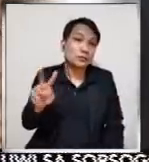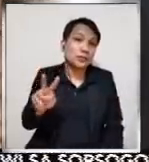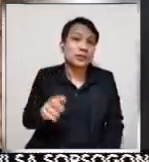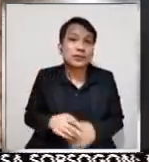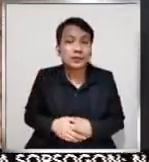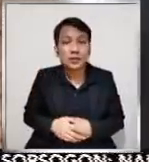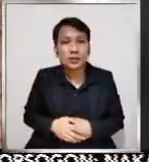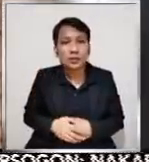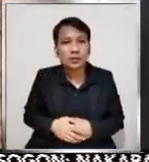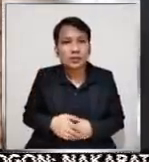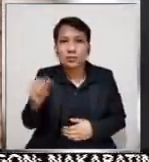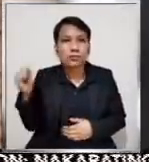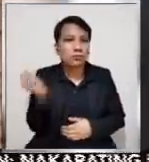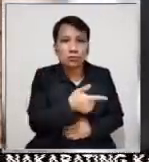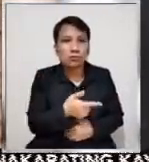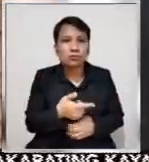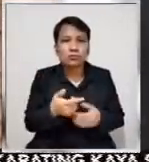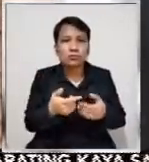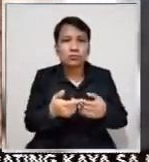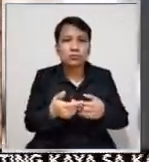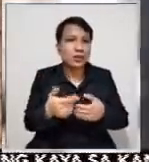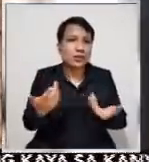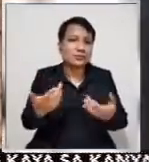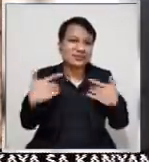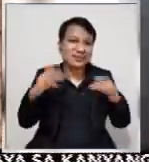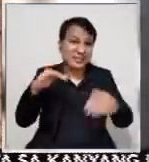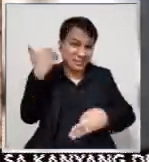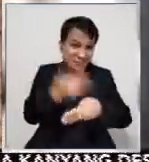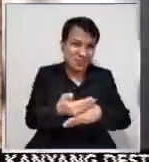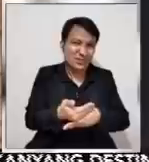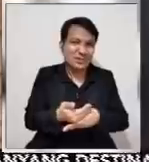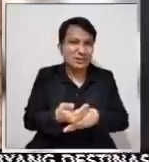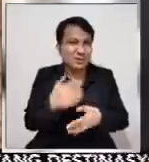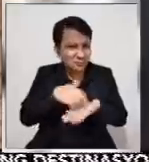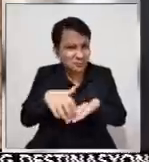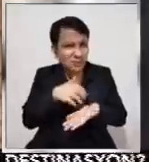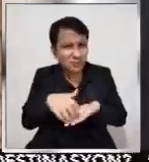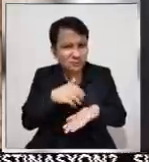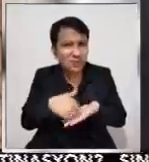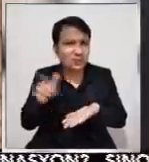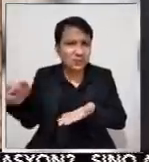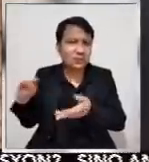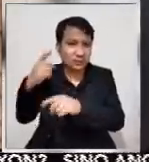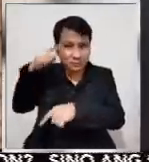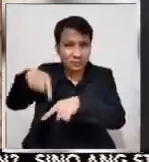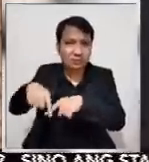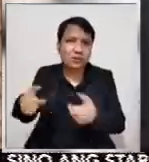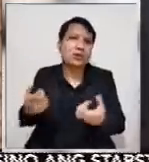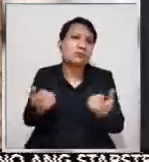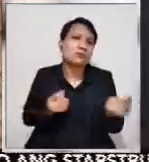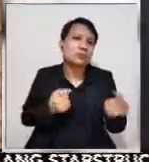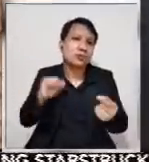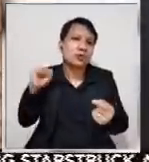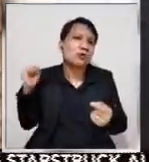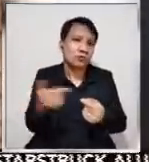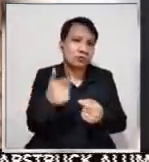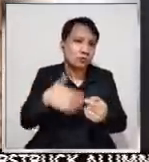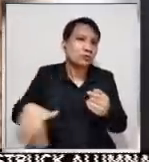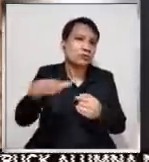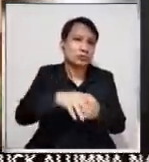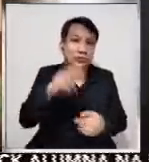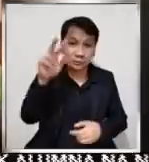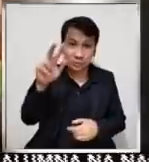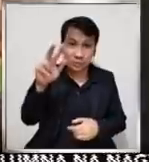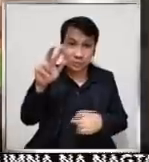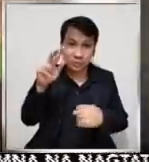maaaring makapagpalipas ng oras bukod sa light practices sa kanilang pansamantalang tinutuluyan ay nagawa na yata ng 3-division world champion.